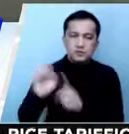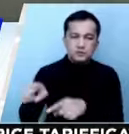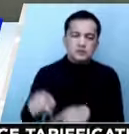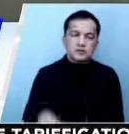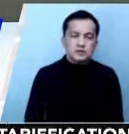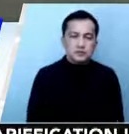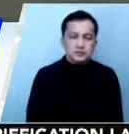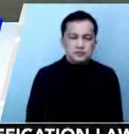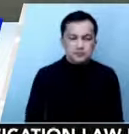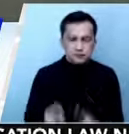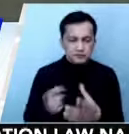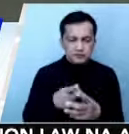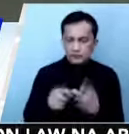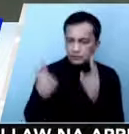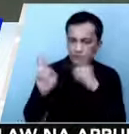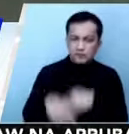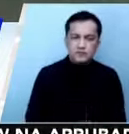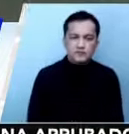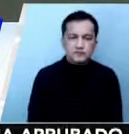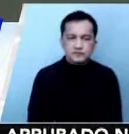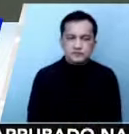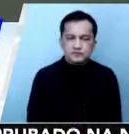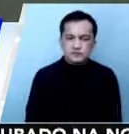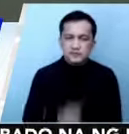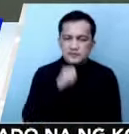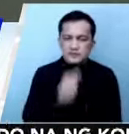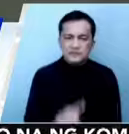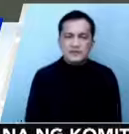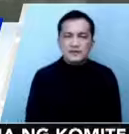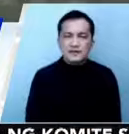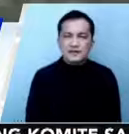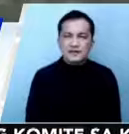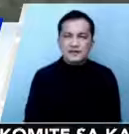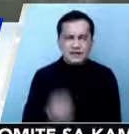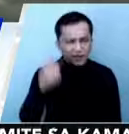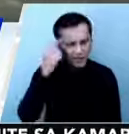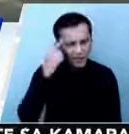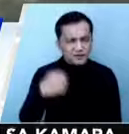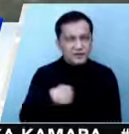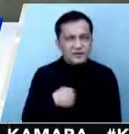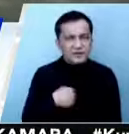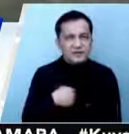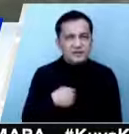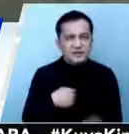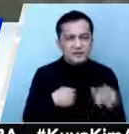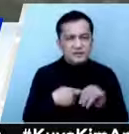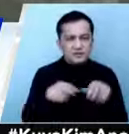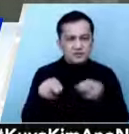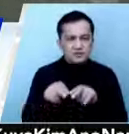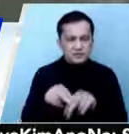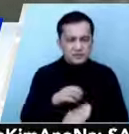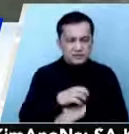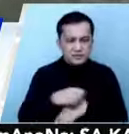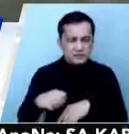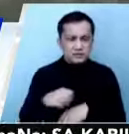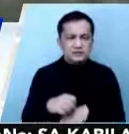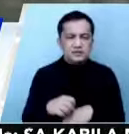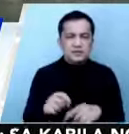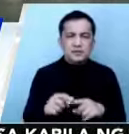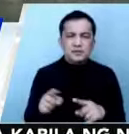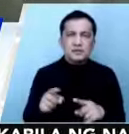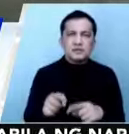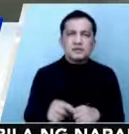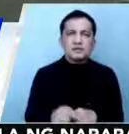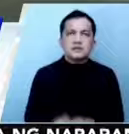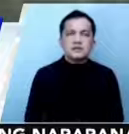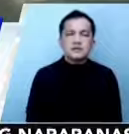mo pinansin? Hindi po. Kasi akala ko lang naman po parang normal scratch lang po eh. So, tapos, kailan